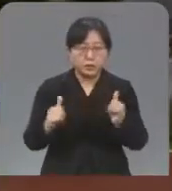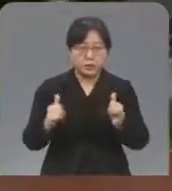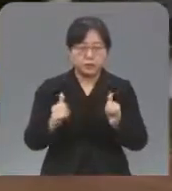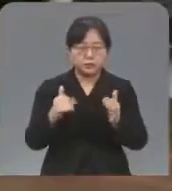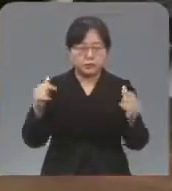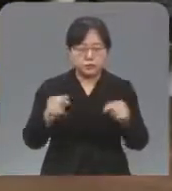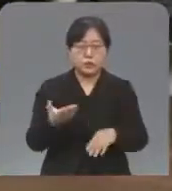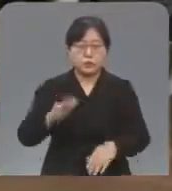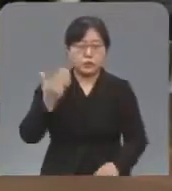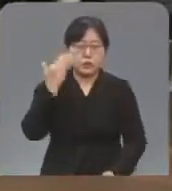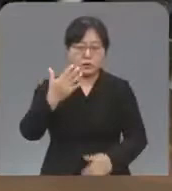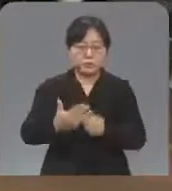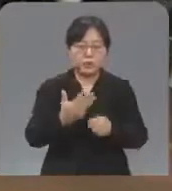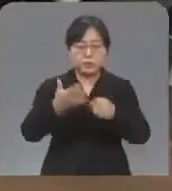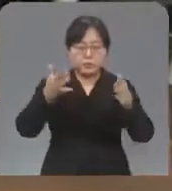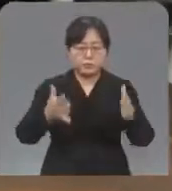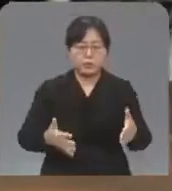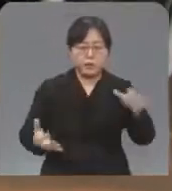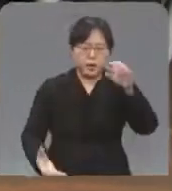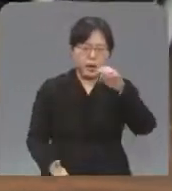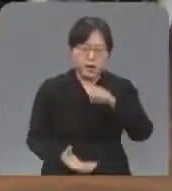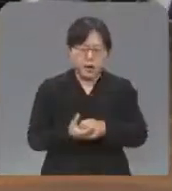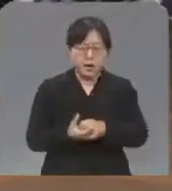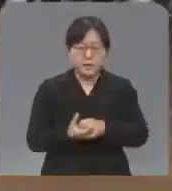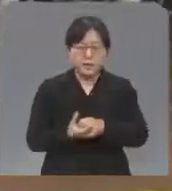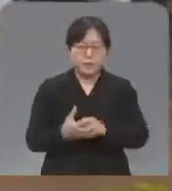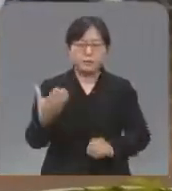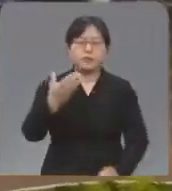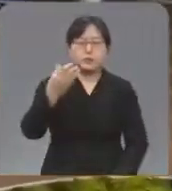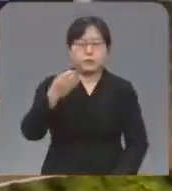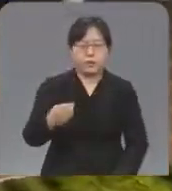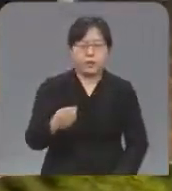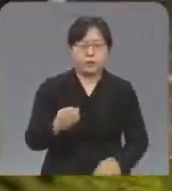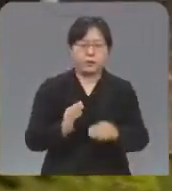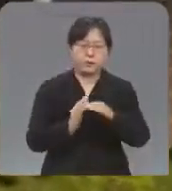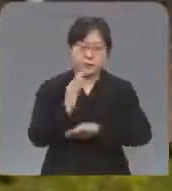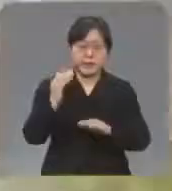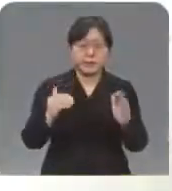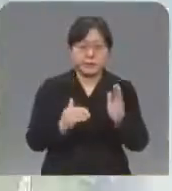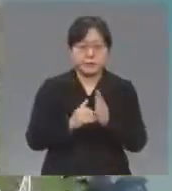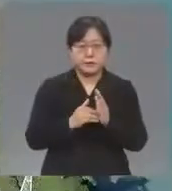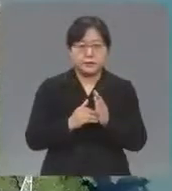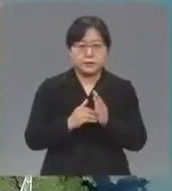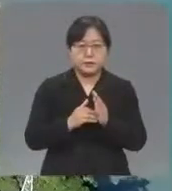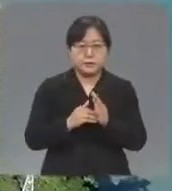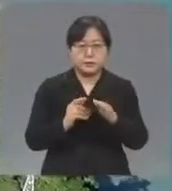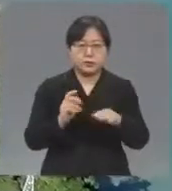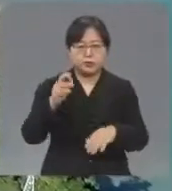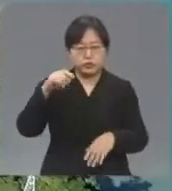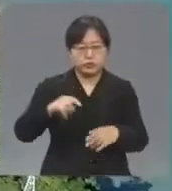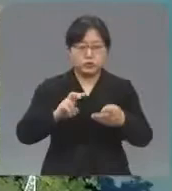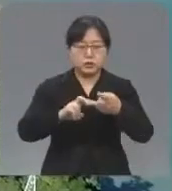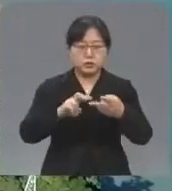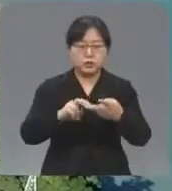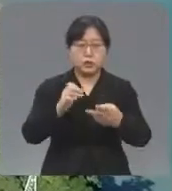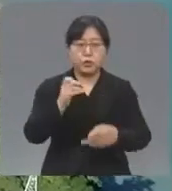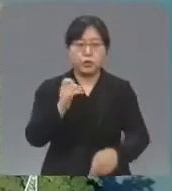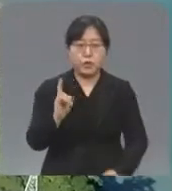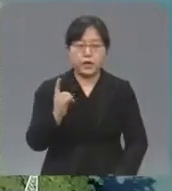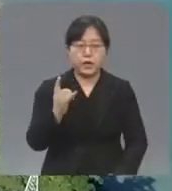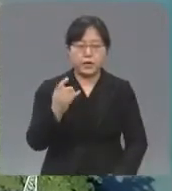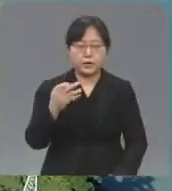했지만 최근 8년 동안 누적 관람객 수만 90만 명을 넘겼습니다. 우주센터가 있는 외